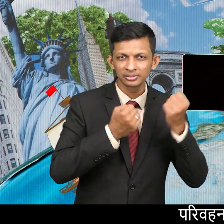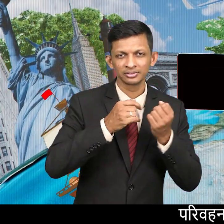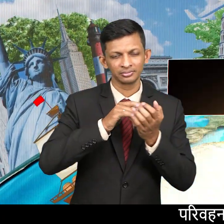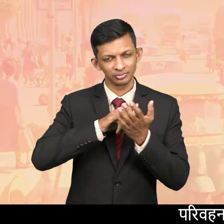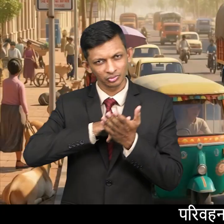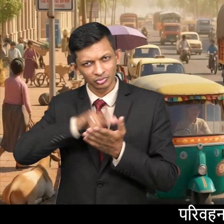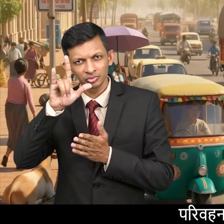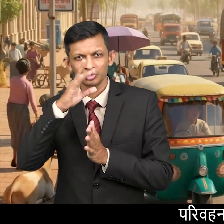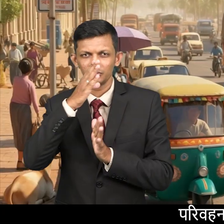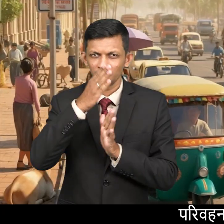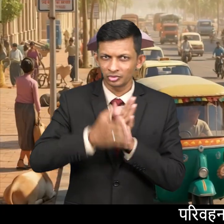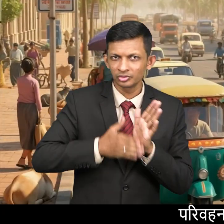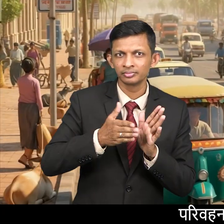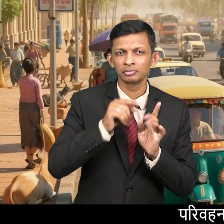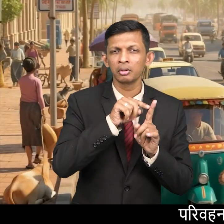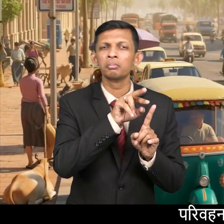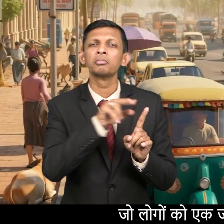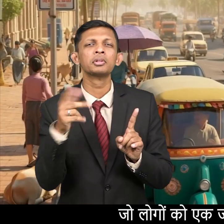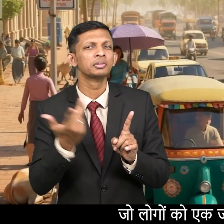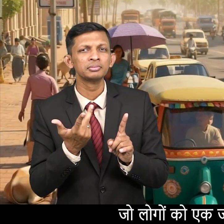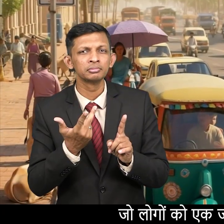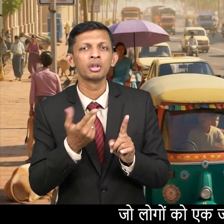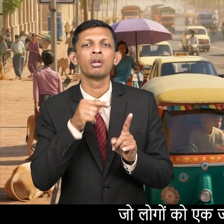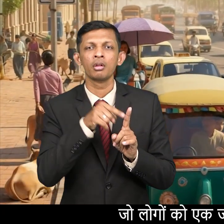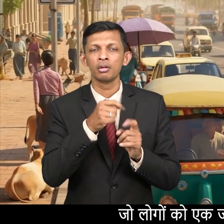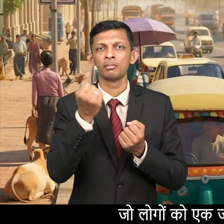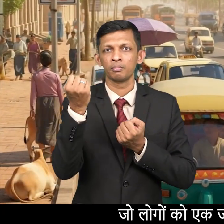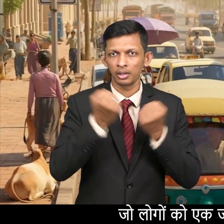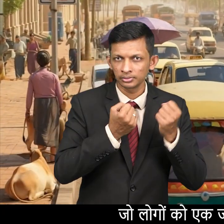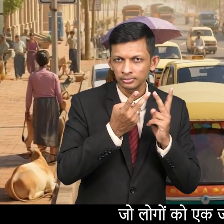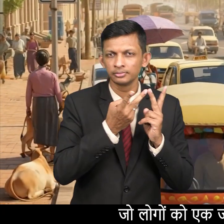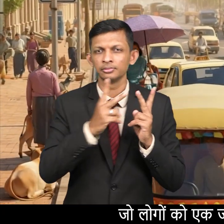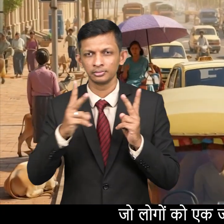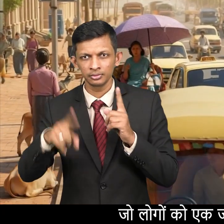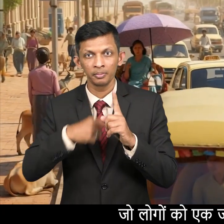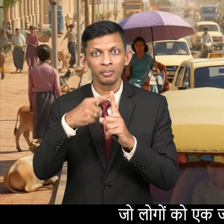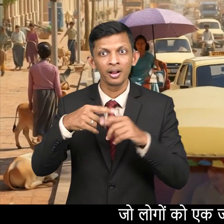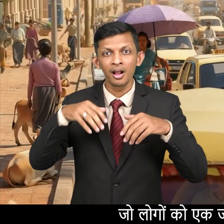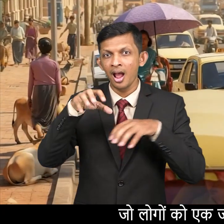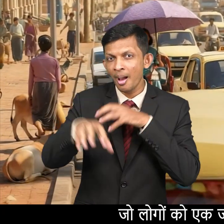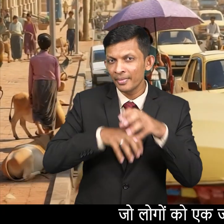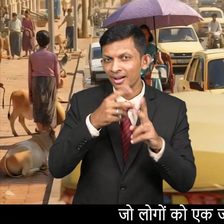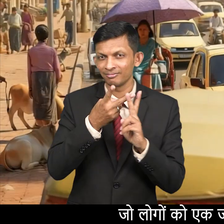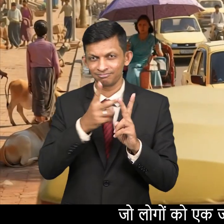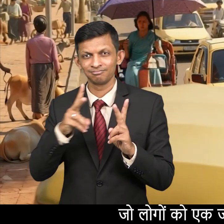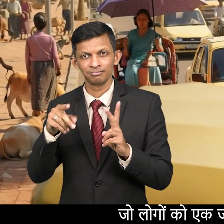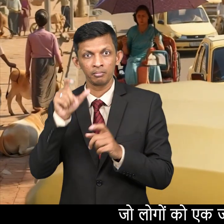परिवहन का अर्थ वे साधन और जानवर जो लोगों को एक जगह से दूसरी जगह पहुंचने में मदद करते हैं।